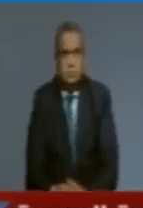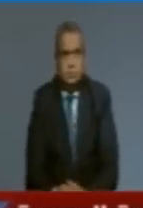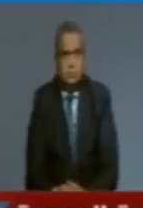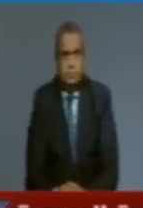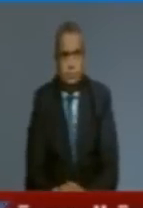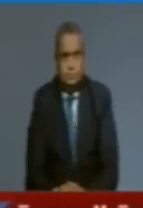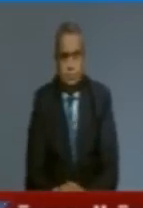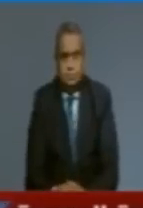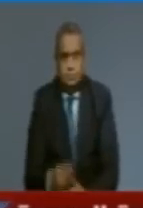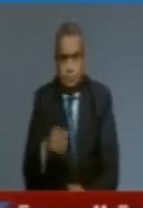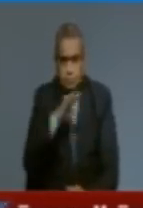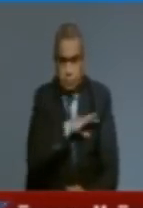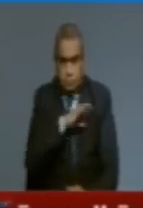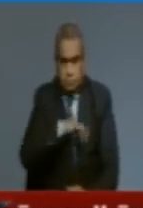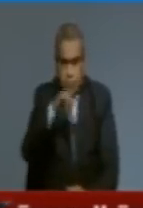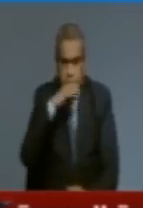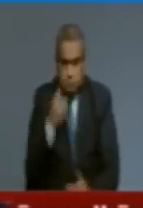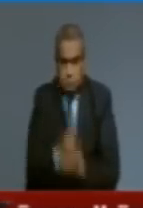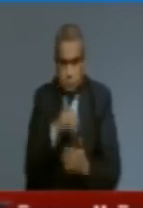نحن نريد أن نتجنب ذلك،